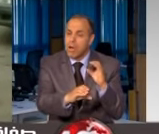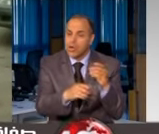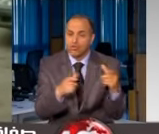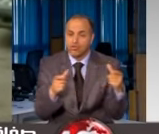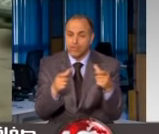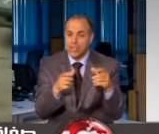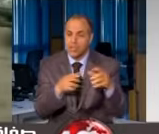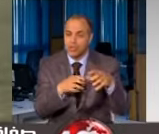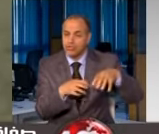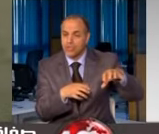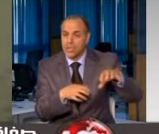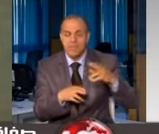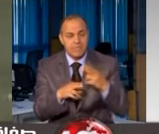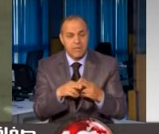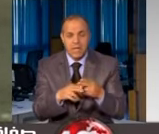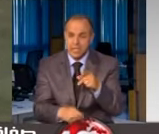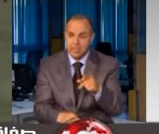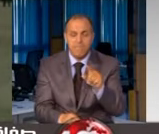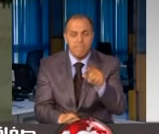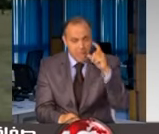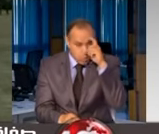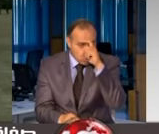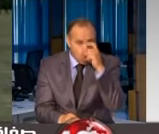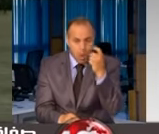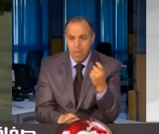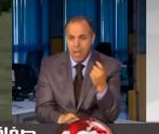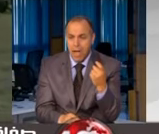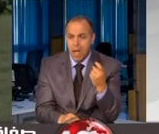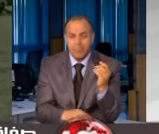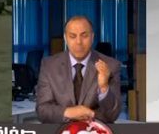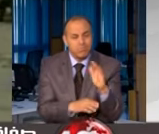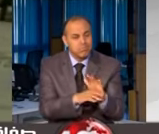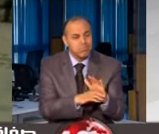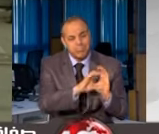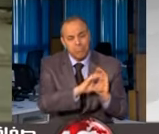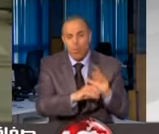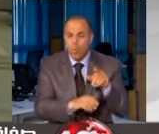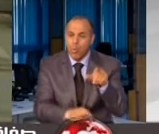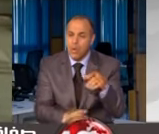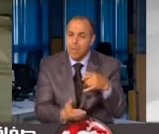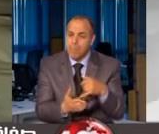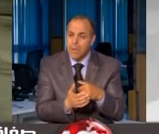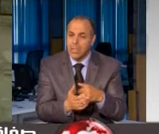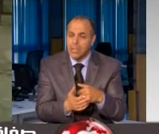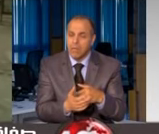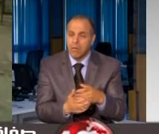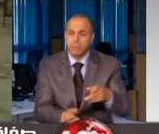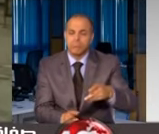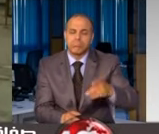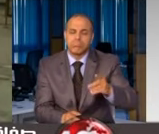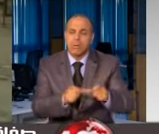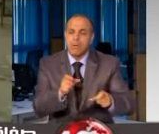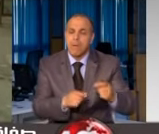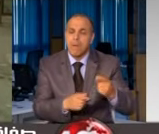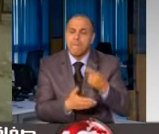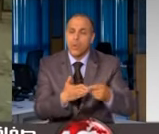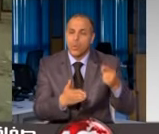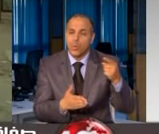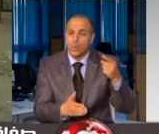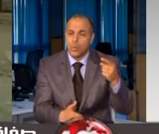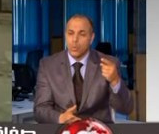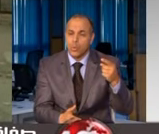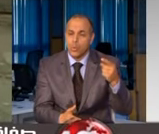الشركه الجهويه للنقل بصفاقس تجد صعوبات في تامين خطوط النقل العمومي لمدينه فاق عدد سكانها 1 مليون،